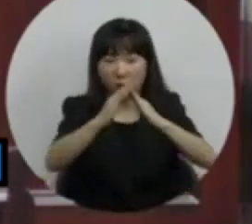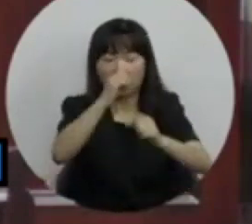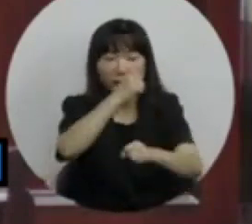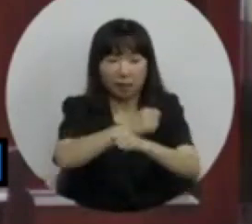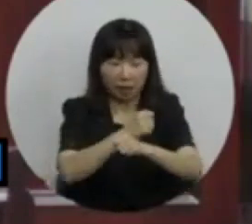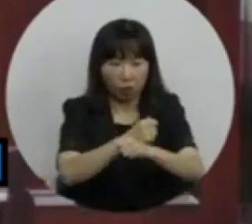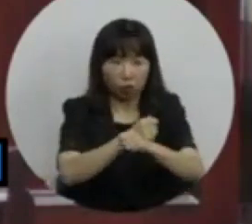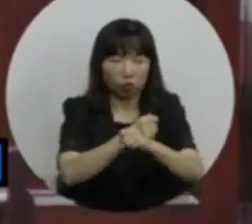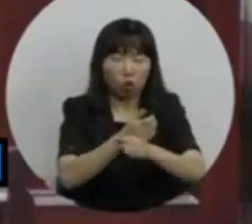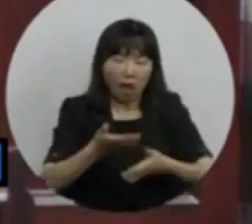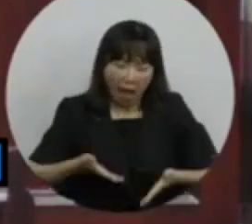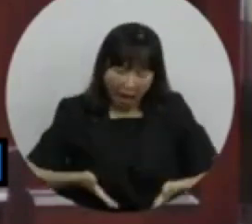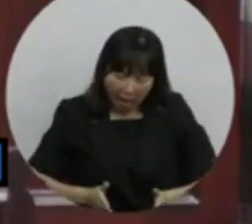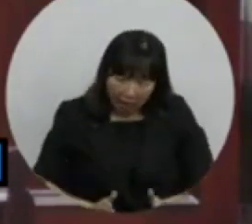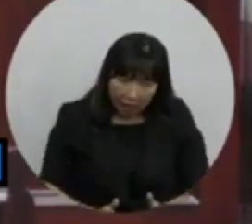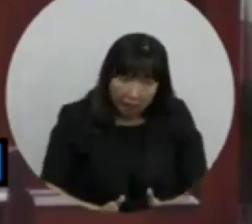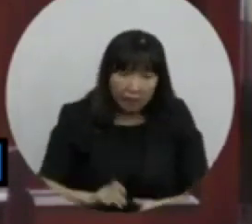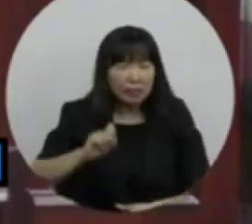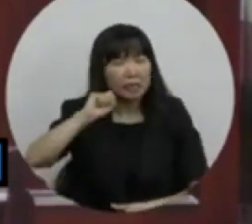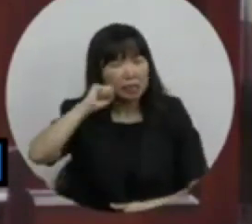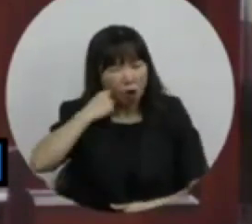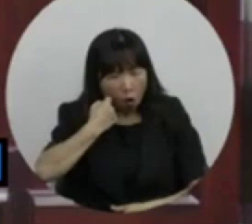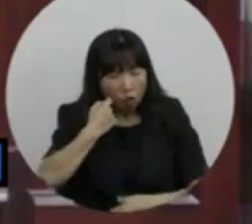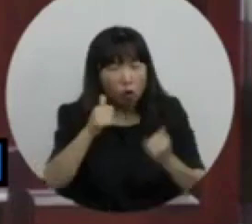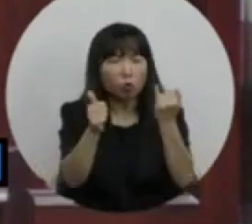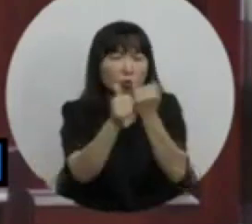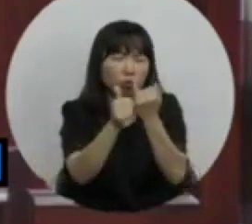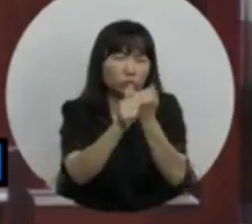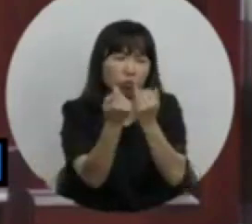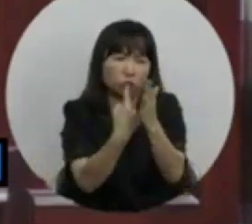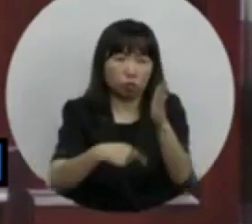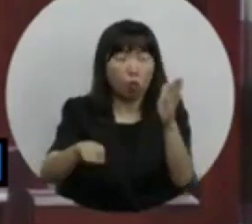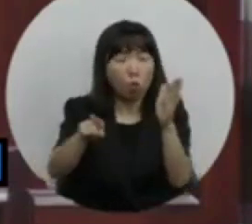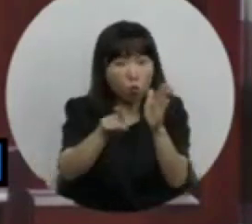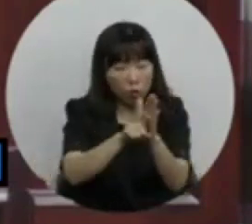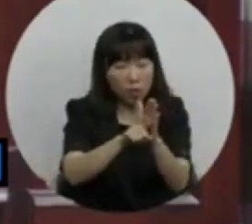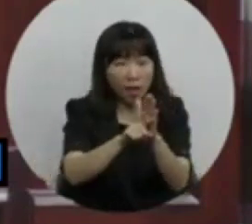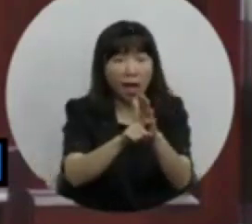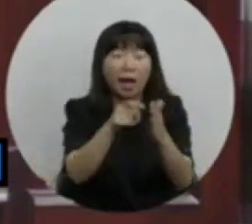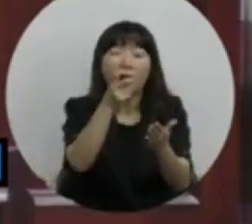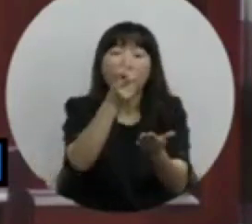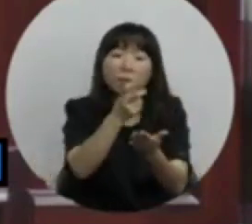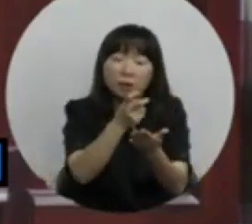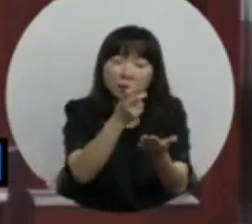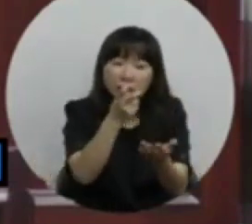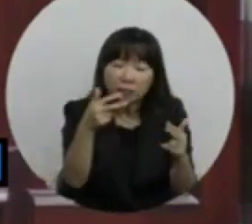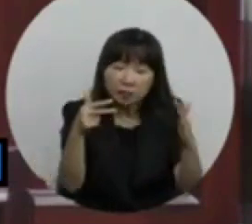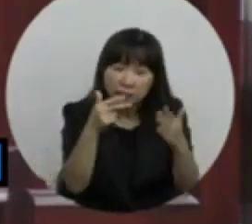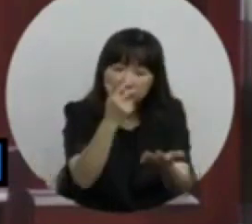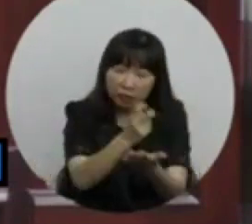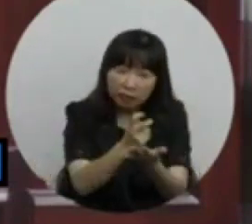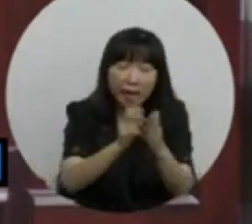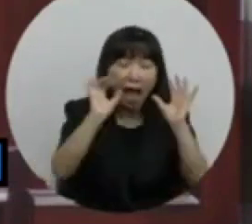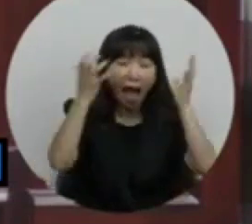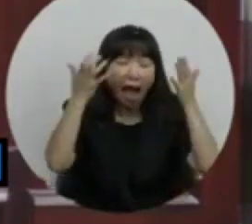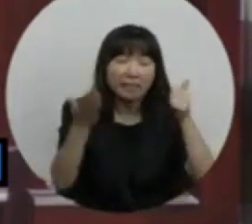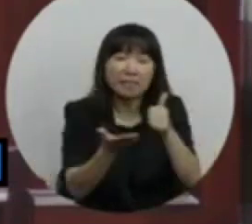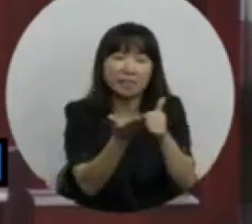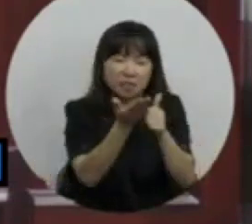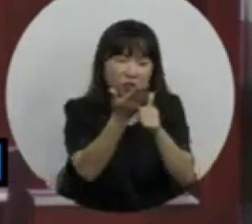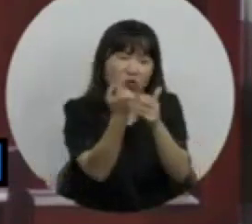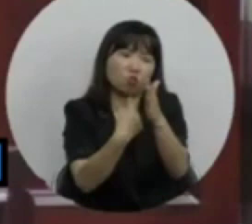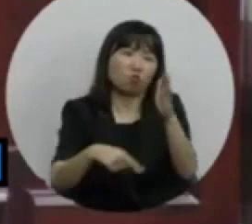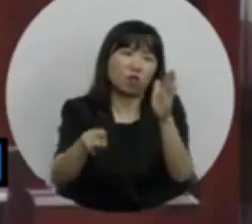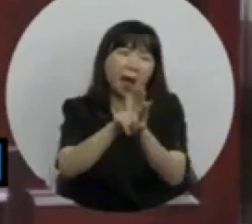부부 출산 지원 사업과 공공 어린이집을 확대하는 등 아이 키우기 좋은 여주 만들기에 최선을